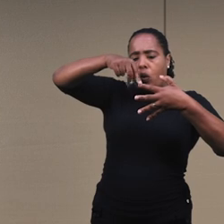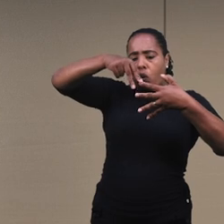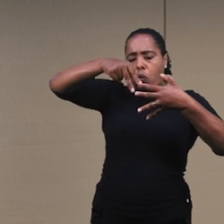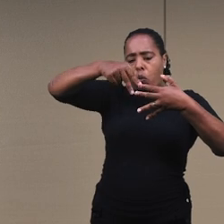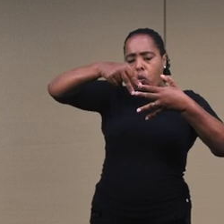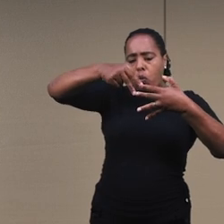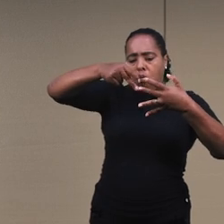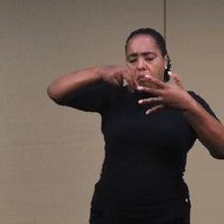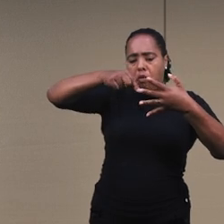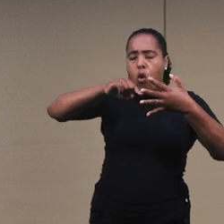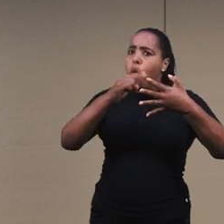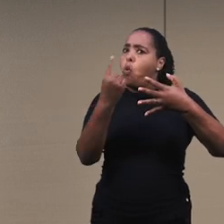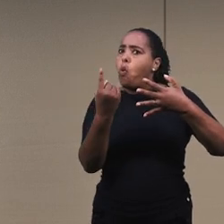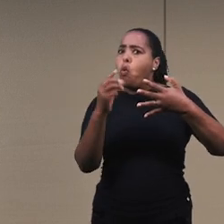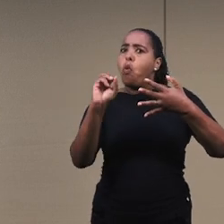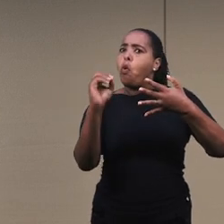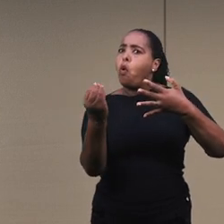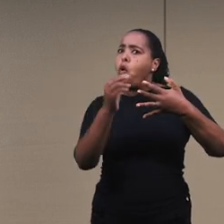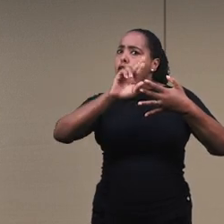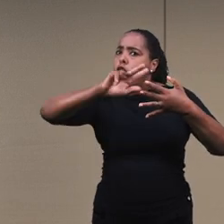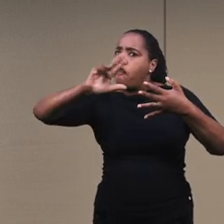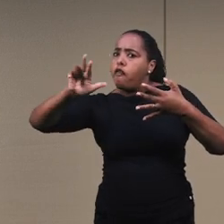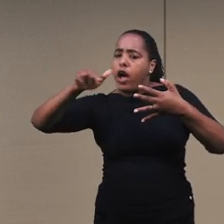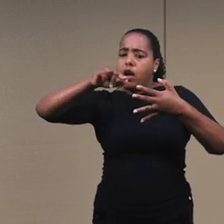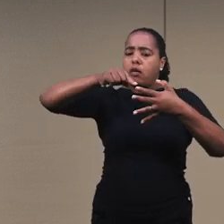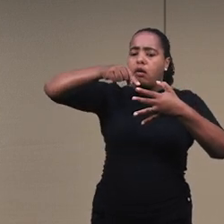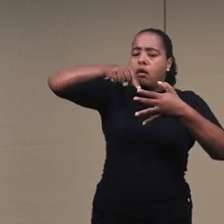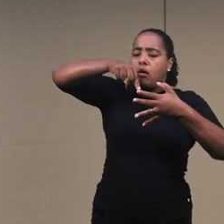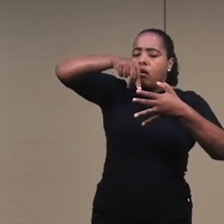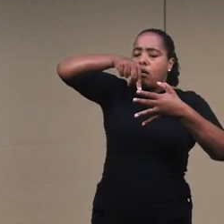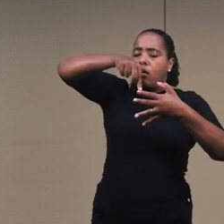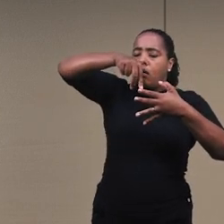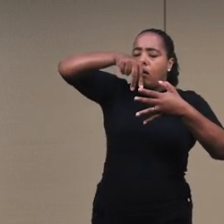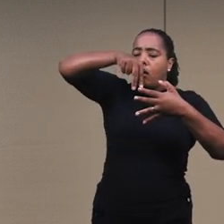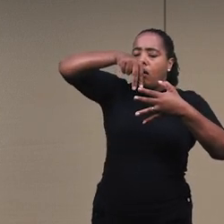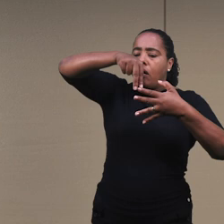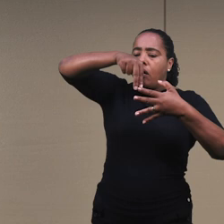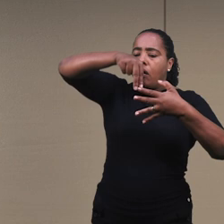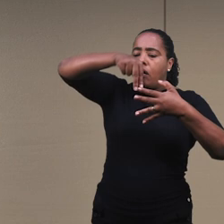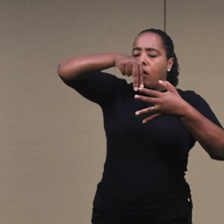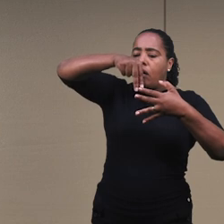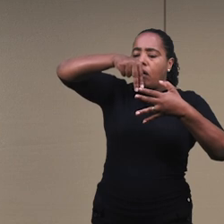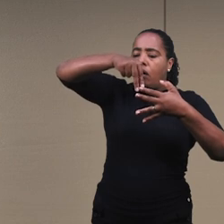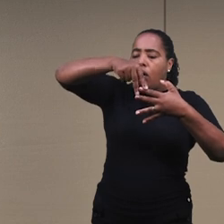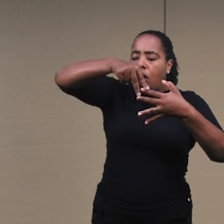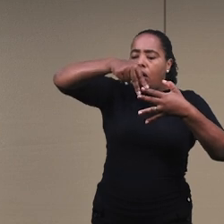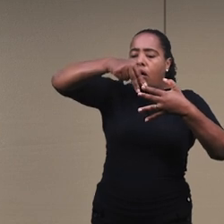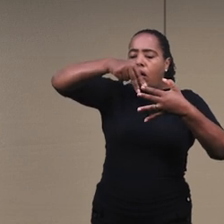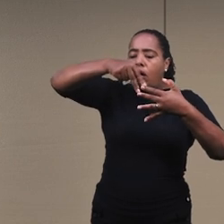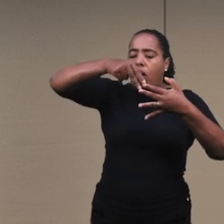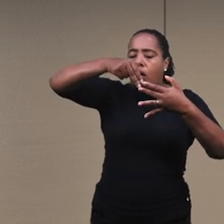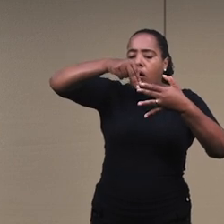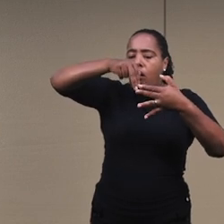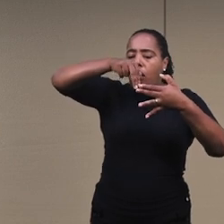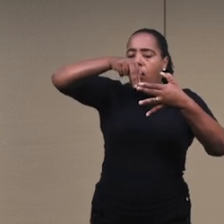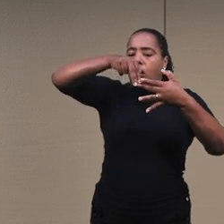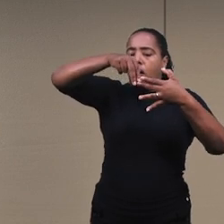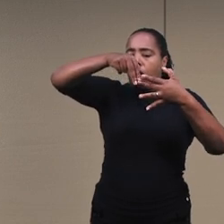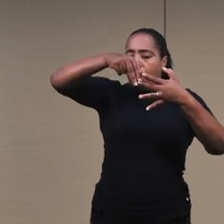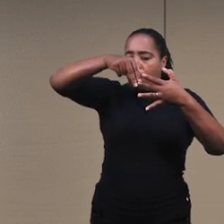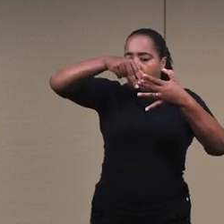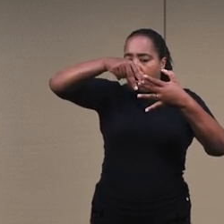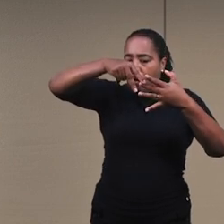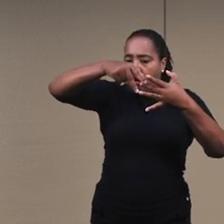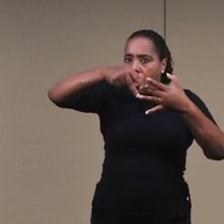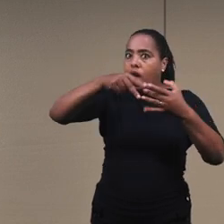marche, elle va avec le pied pour sentir la fin de la marche afin de descendre.